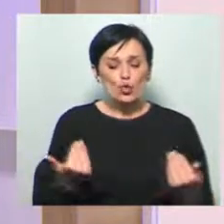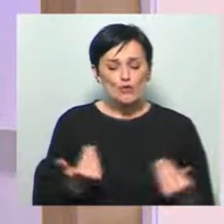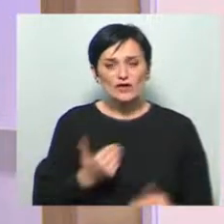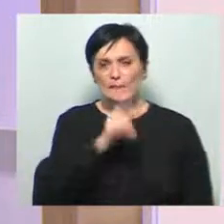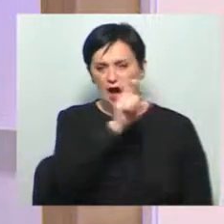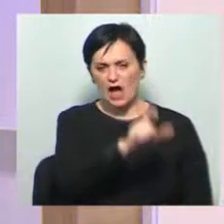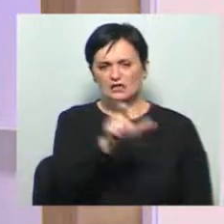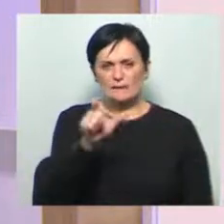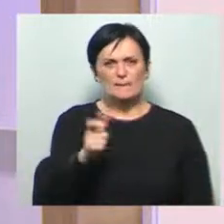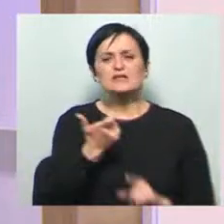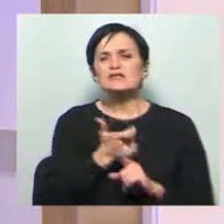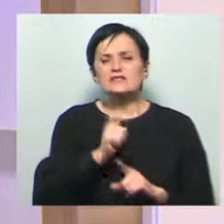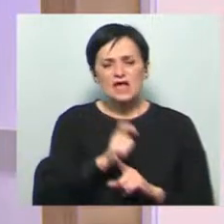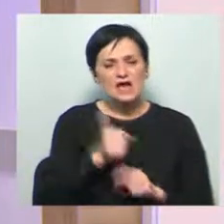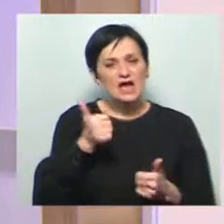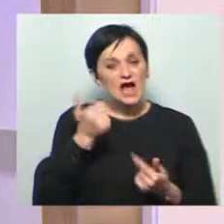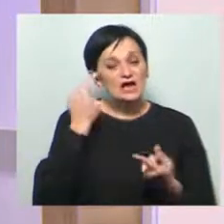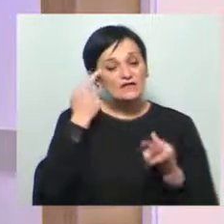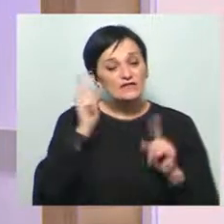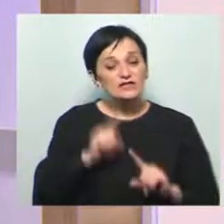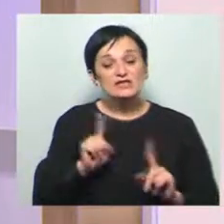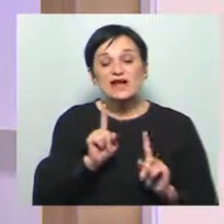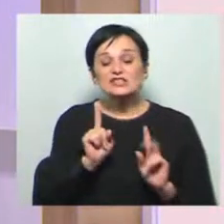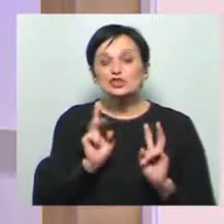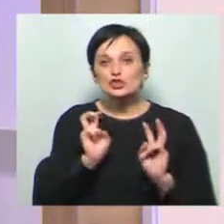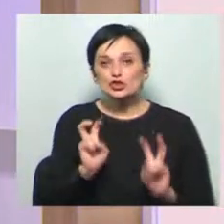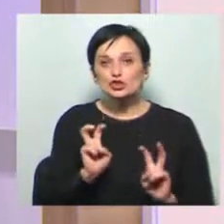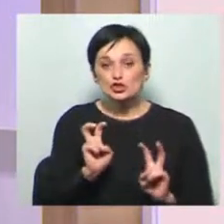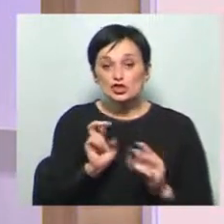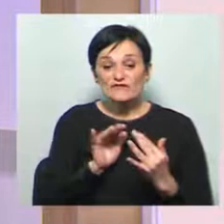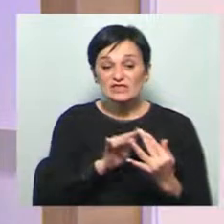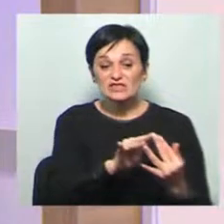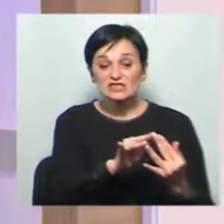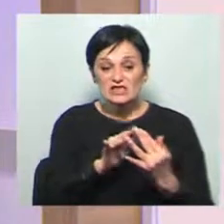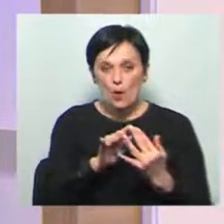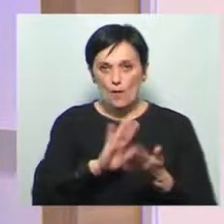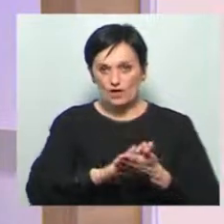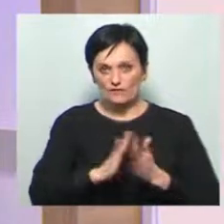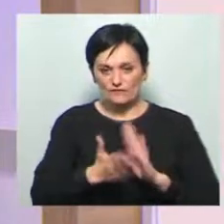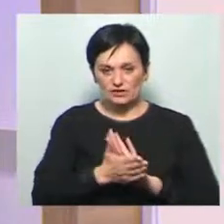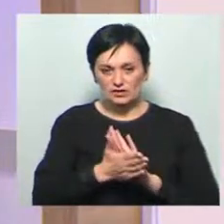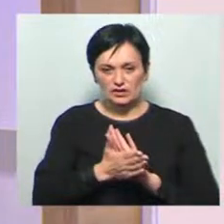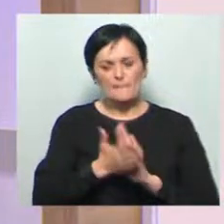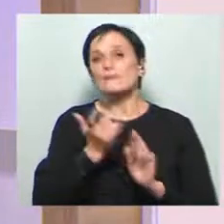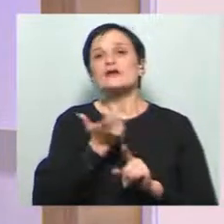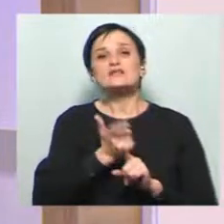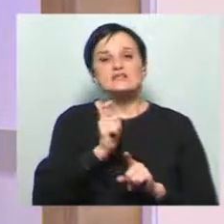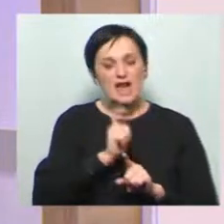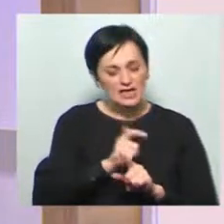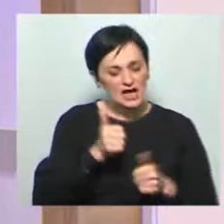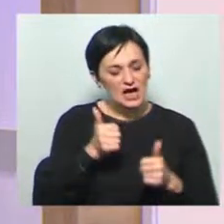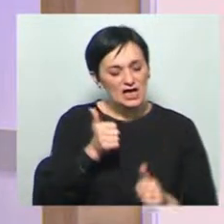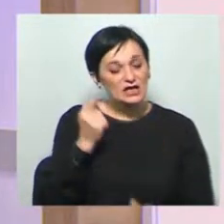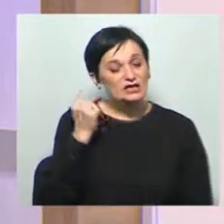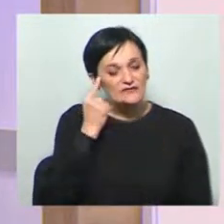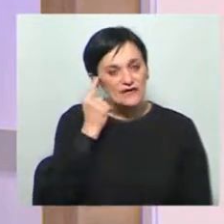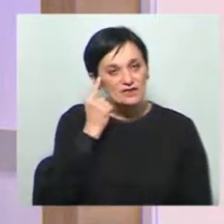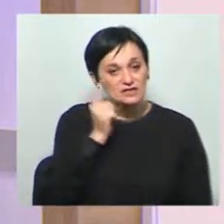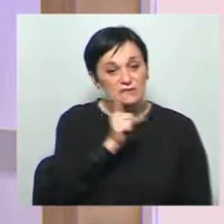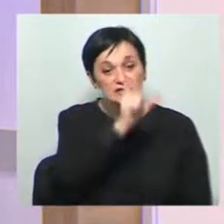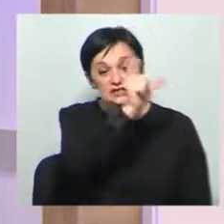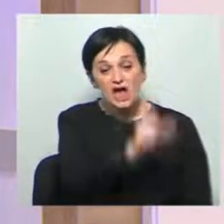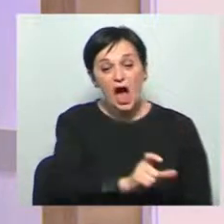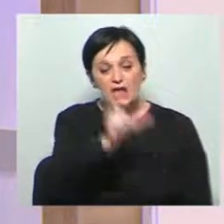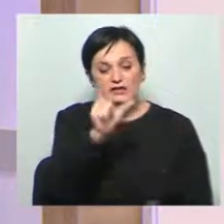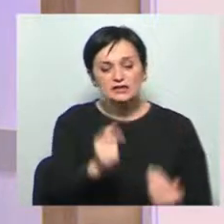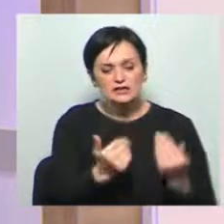ადამიანებისათვის, რომლებმაც ძალიან კარგად ვიცით, რას ნიშნავს საომარი ვითარება და ძალიან კარგად გვესმის ამ